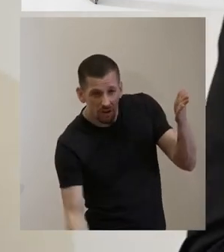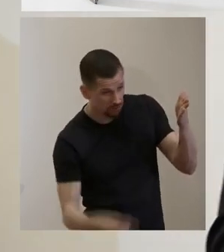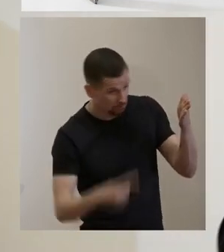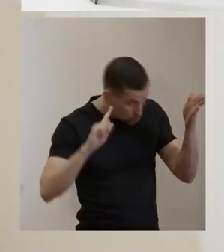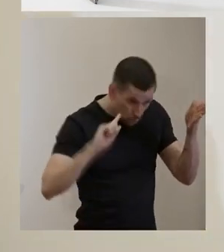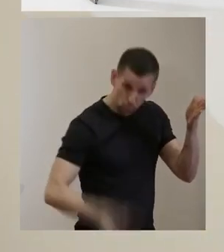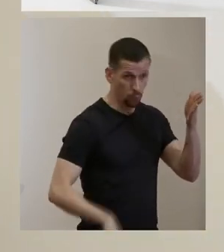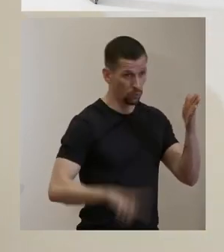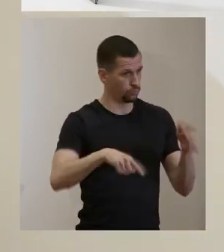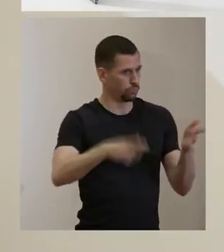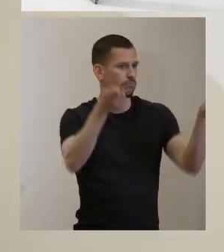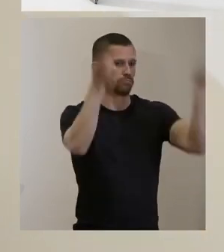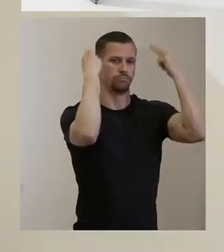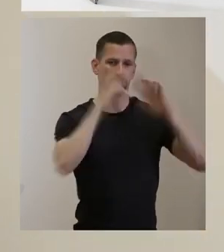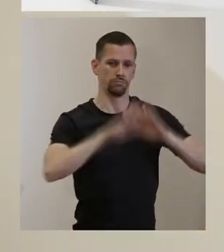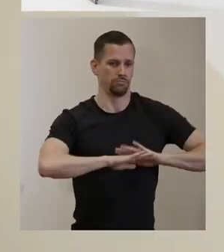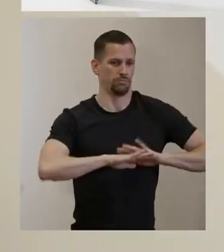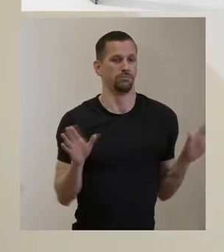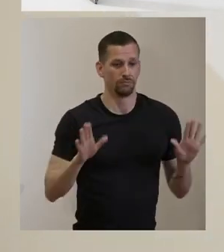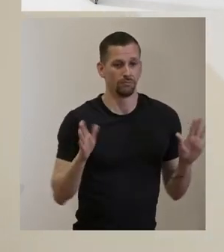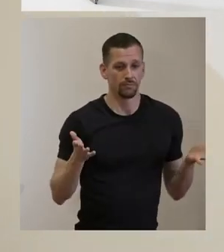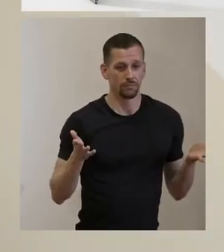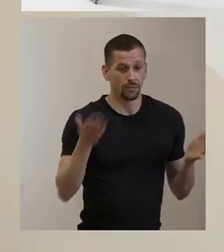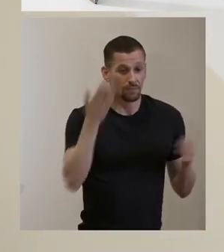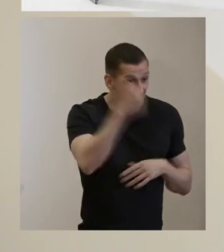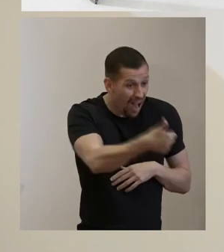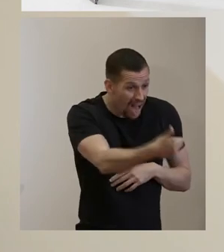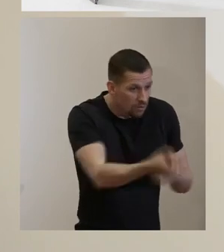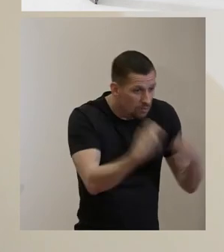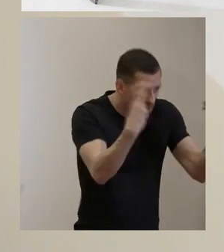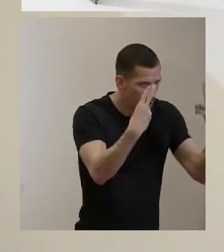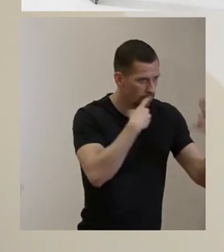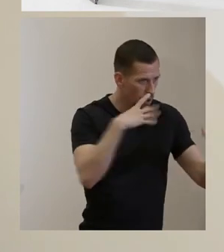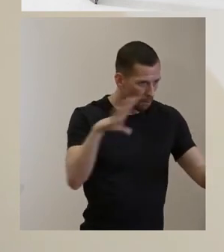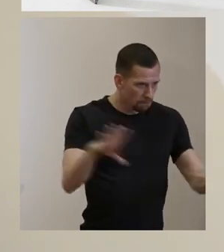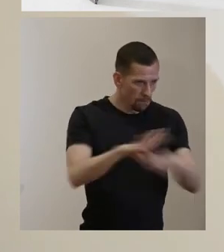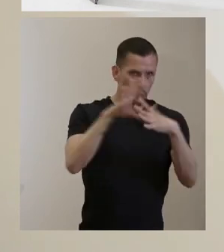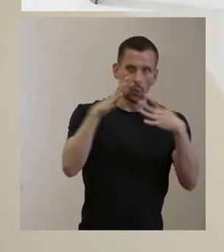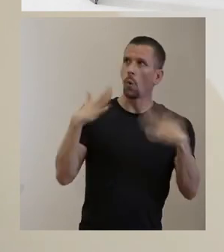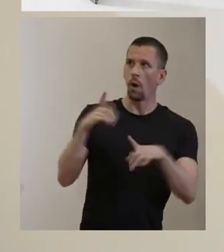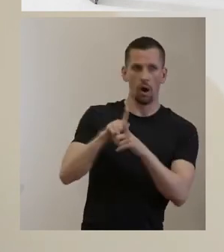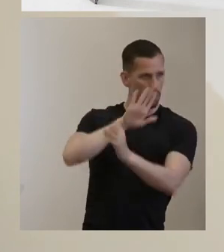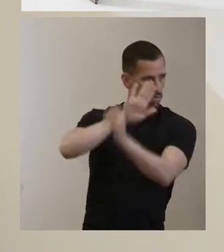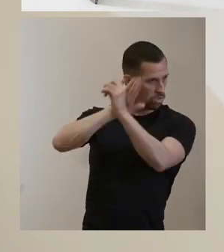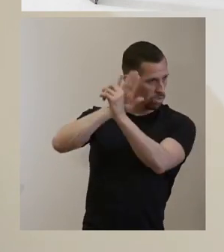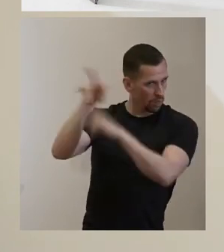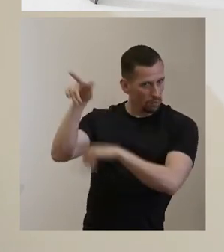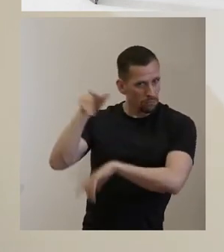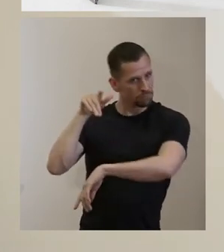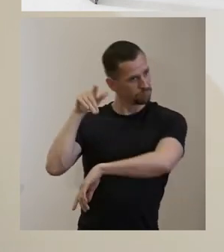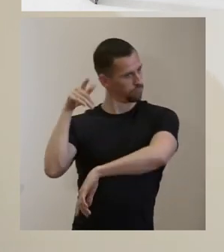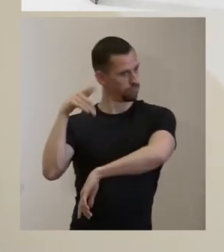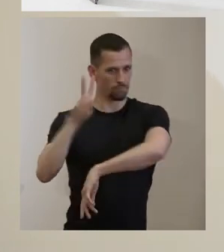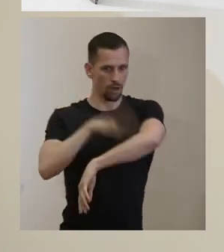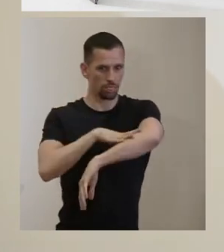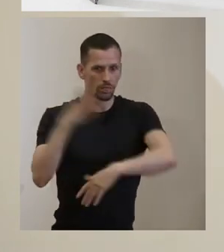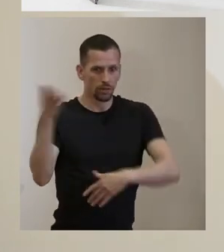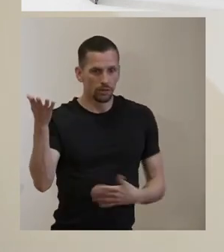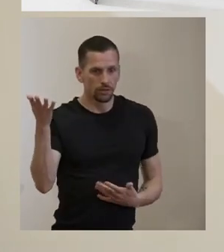l'attention portée à nourrir ceux qui s'y opposaient permettait aux autres captifs de comprendre les enjeux qui se nouaient autour de l'ingurgitation des